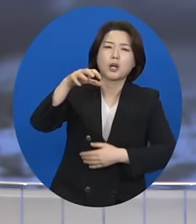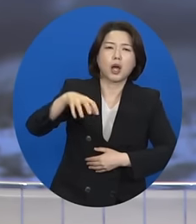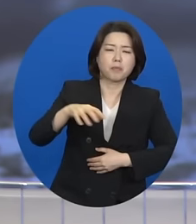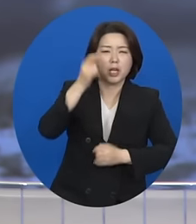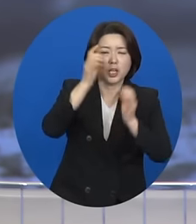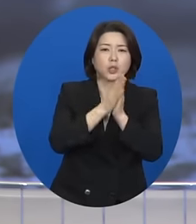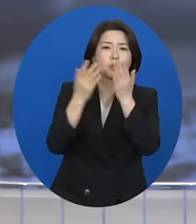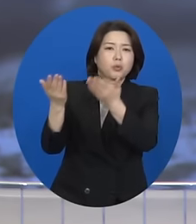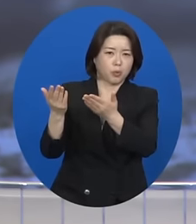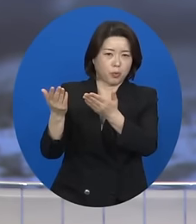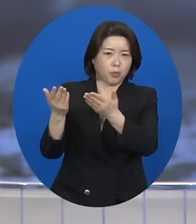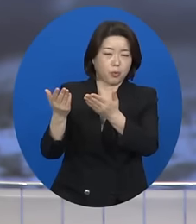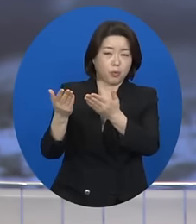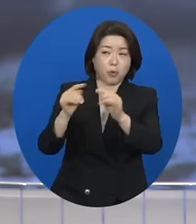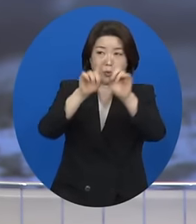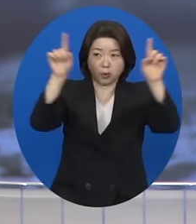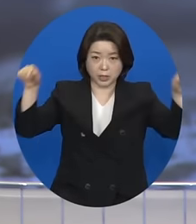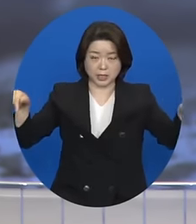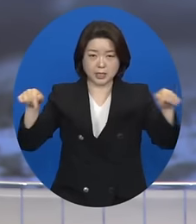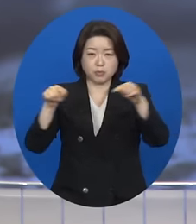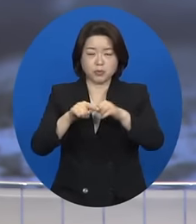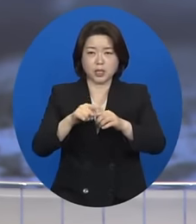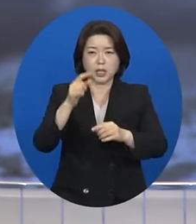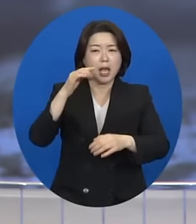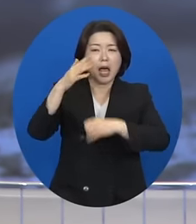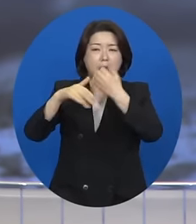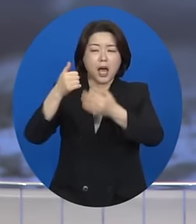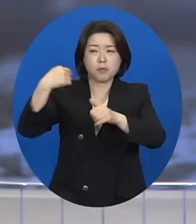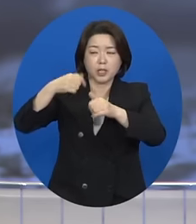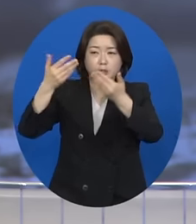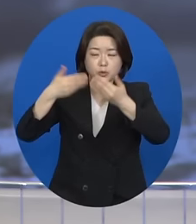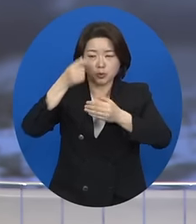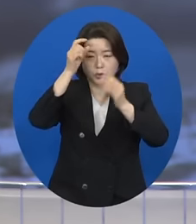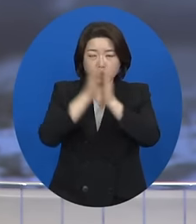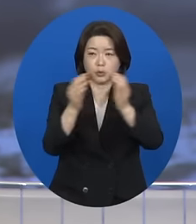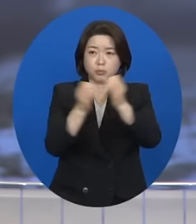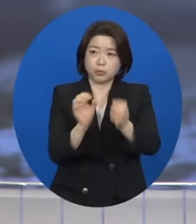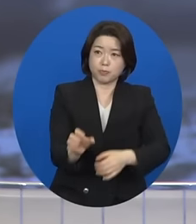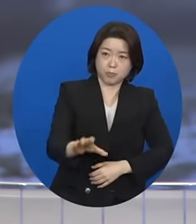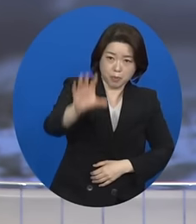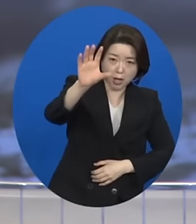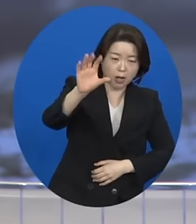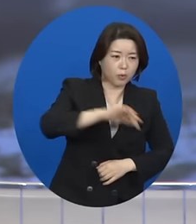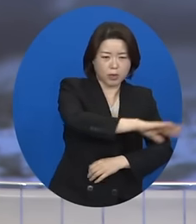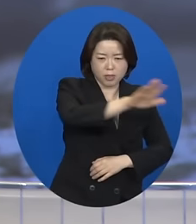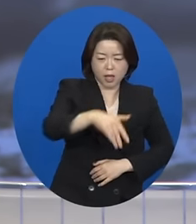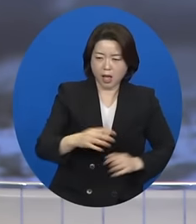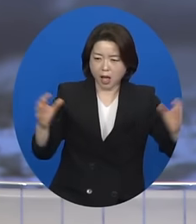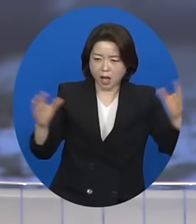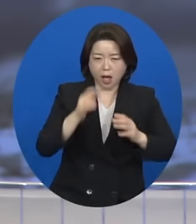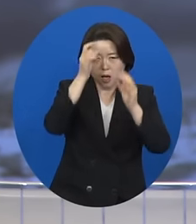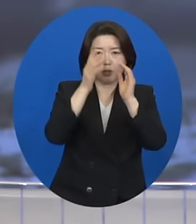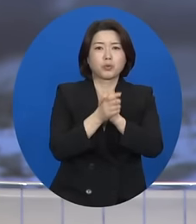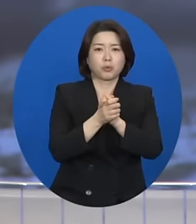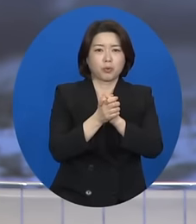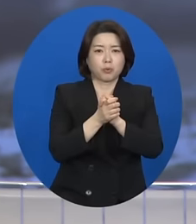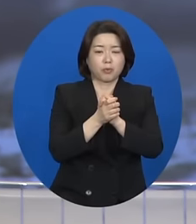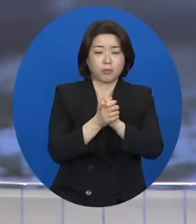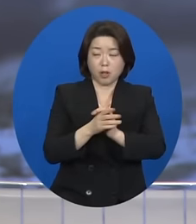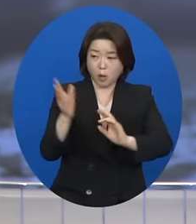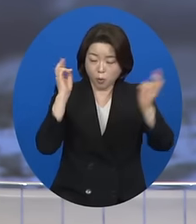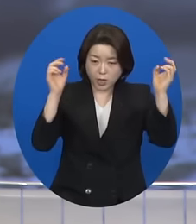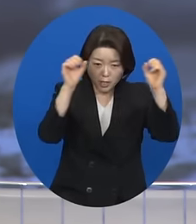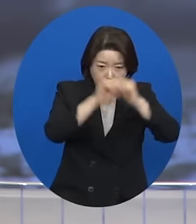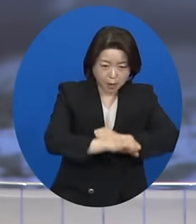고모든 직원이 한곳에여 자신의 입술로 기도하는 시을습니다 회사가 망한 환경은 변함이